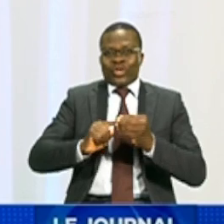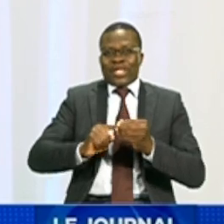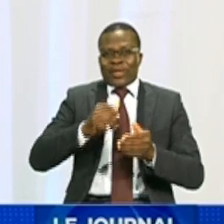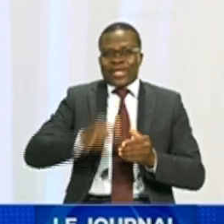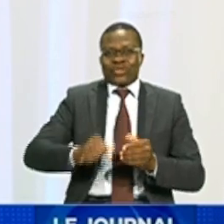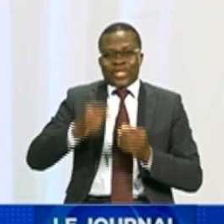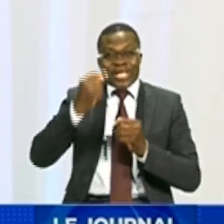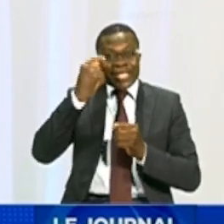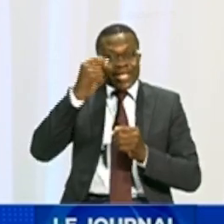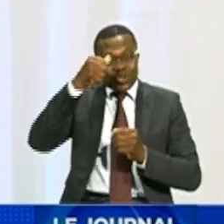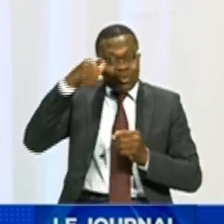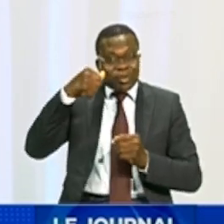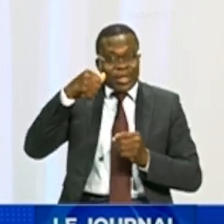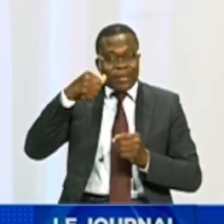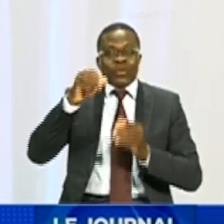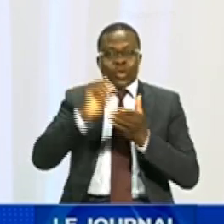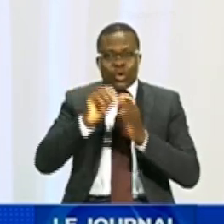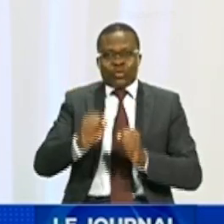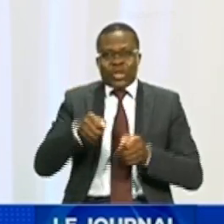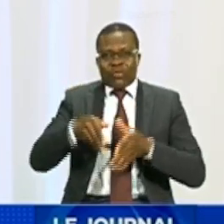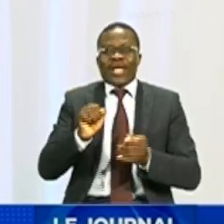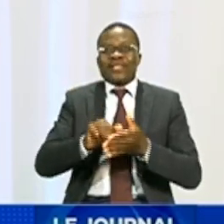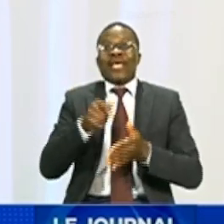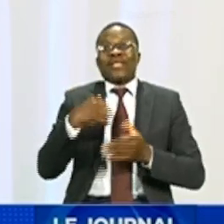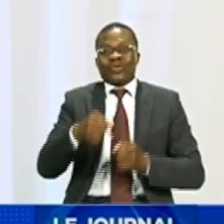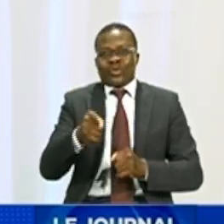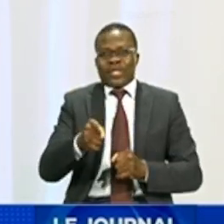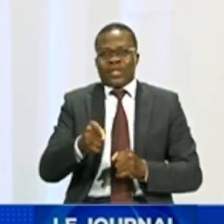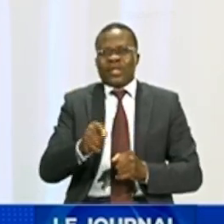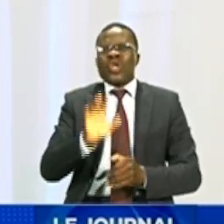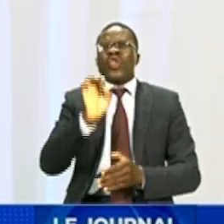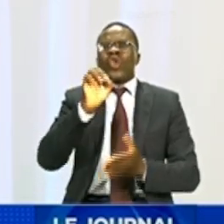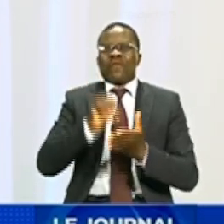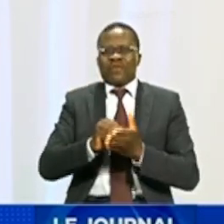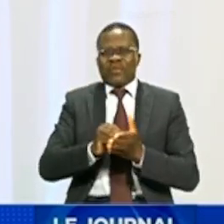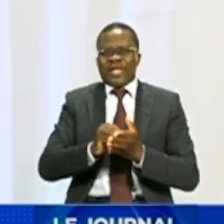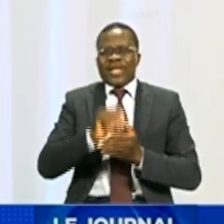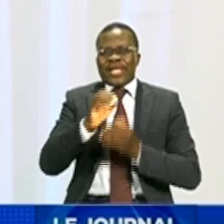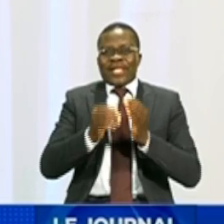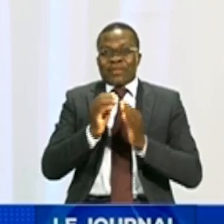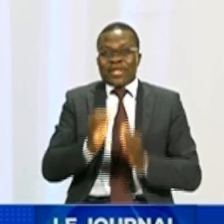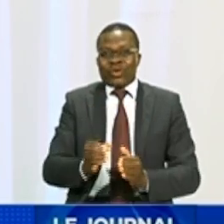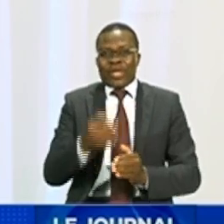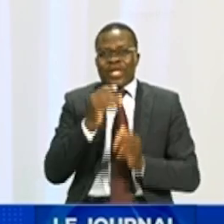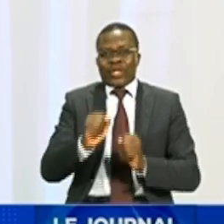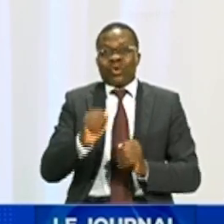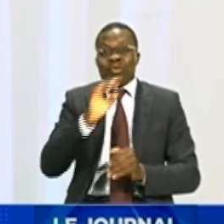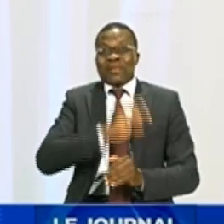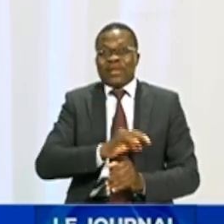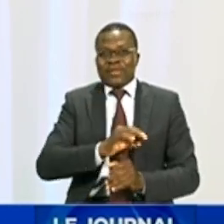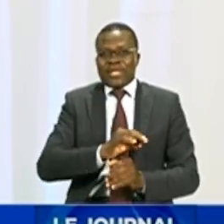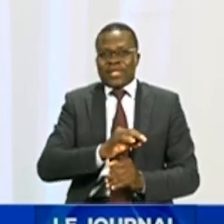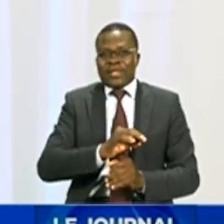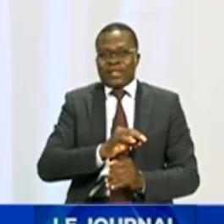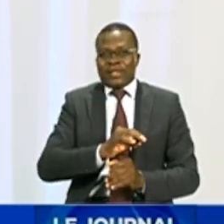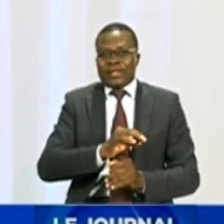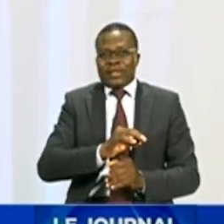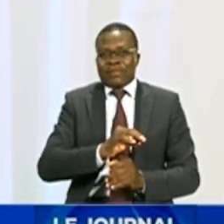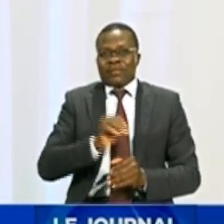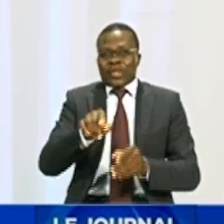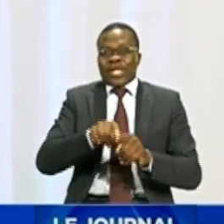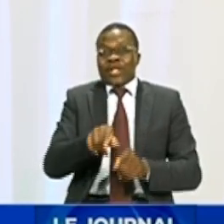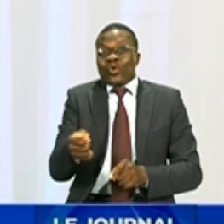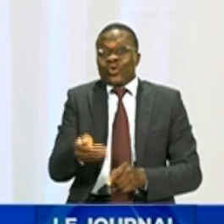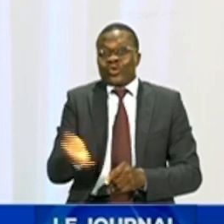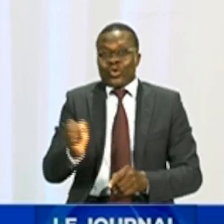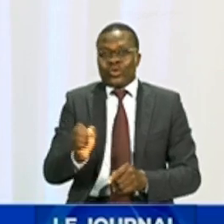chirurgie de cataracte, ont pu avoir accès à ces soins. C'est près de 9 000 de nos compatriotes qui ont pu en bénéficier. Et de l'autre